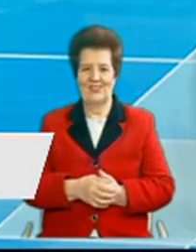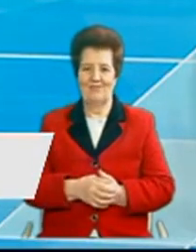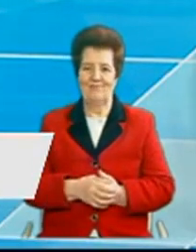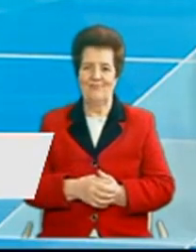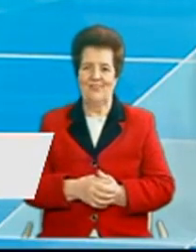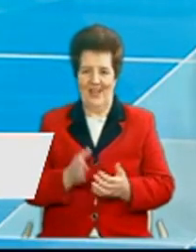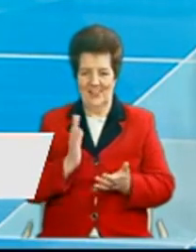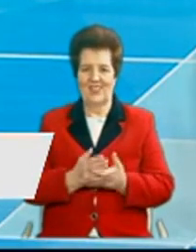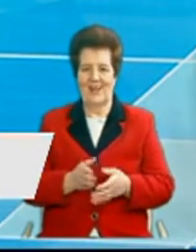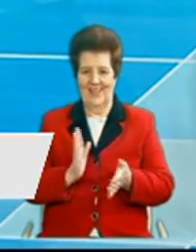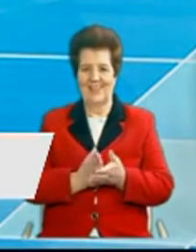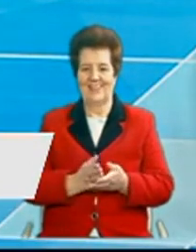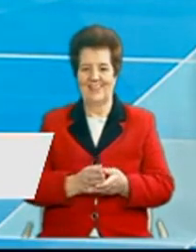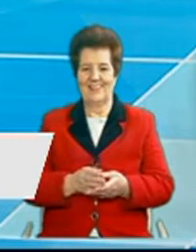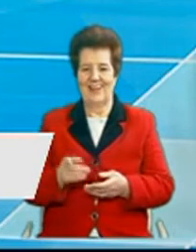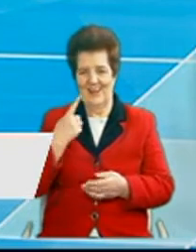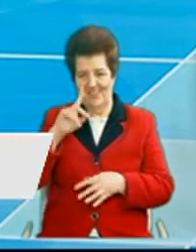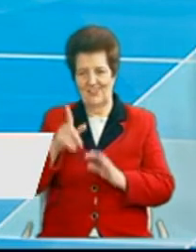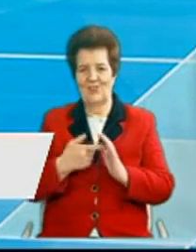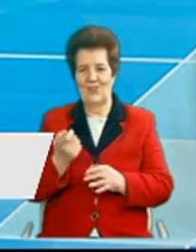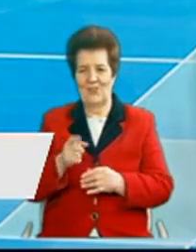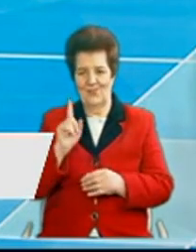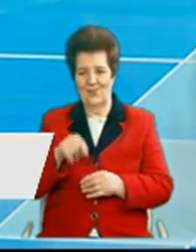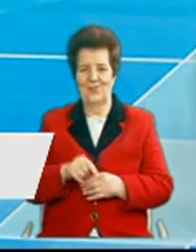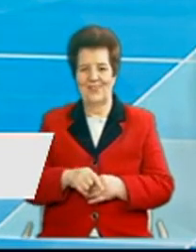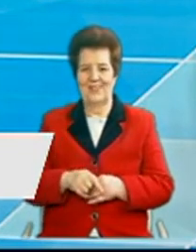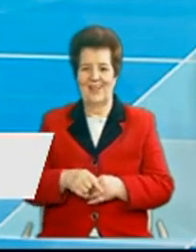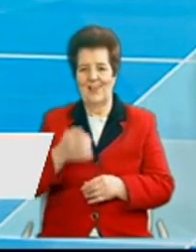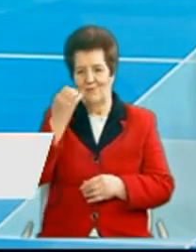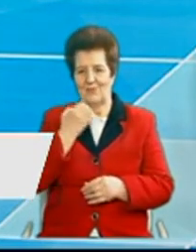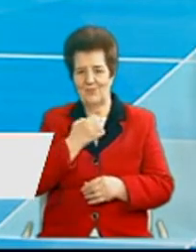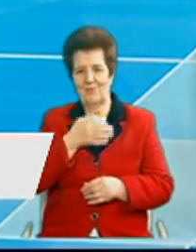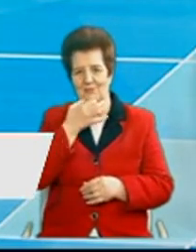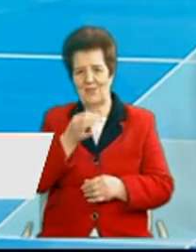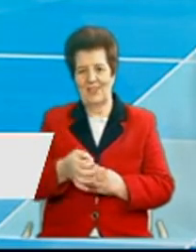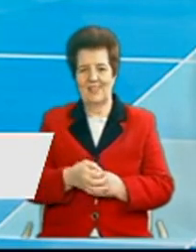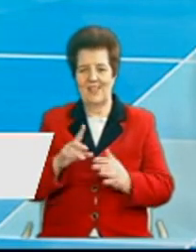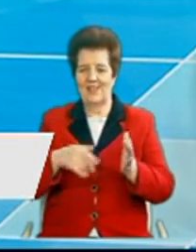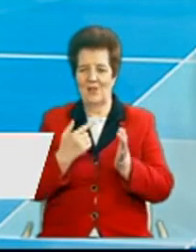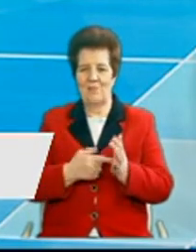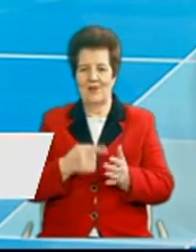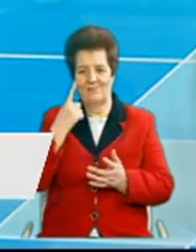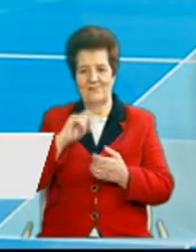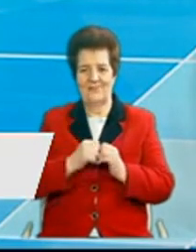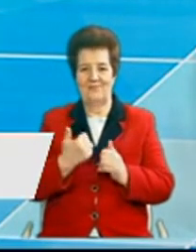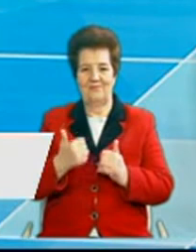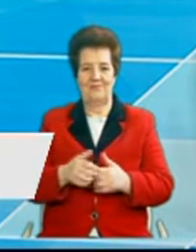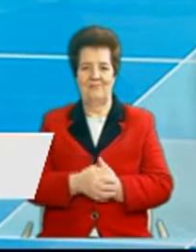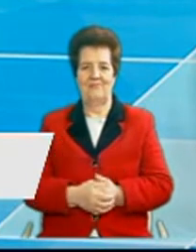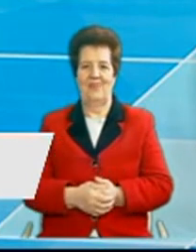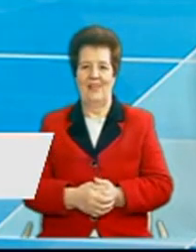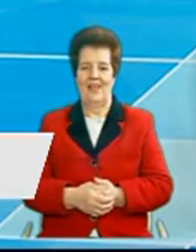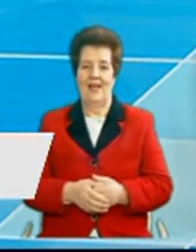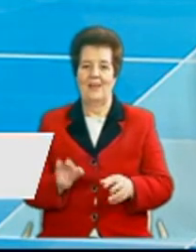Deci chiar i-ați știut... Mulțumesc pentru răspunsul la întrebare. Ne apropiem